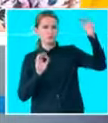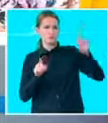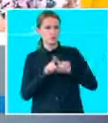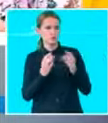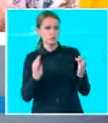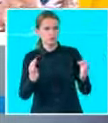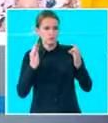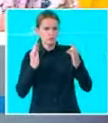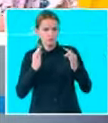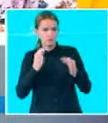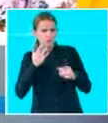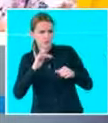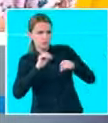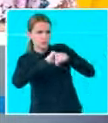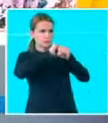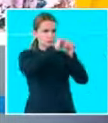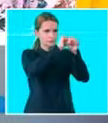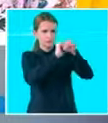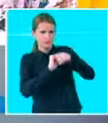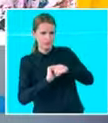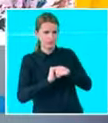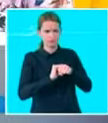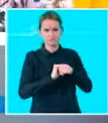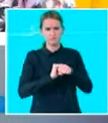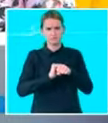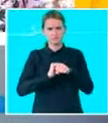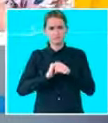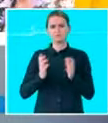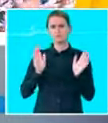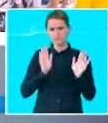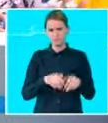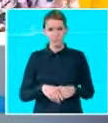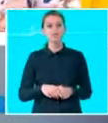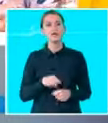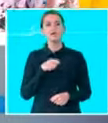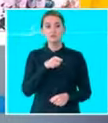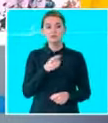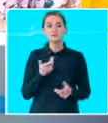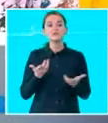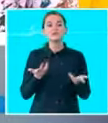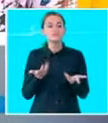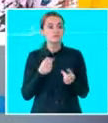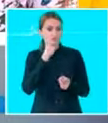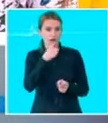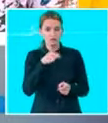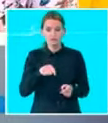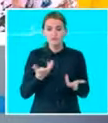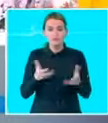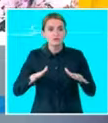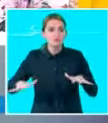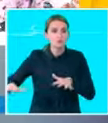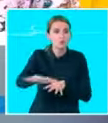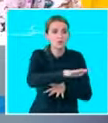Обикновено, когато си в такава ситуация, в точно такава кандидатура, ти се дават едни директиви, които да следваш, има